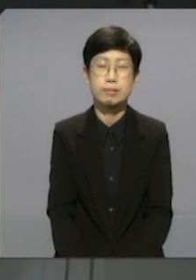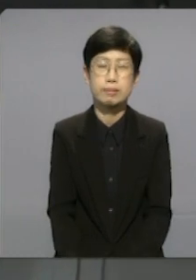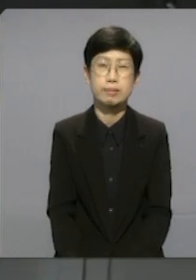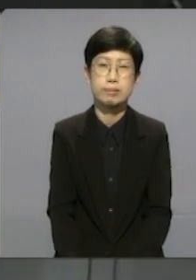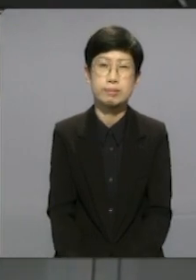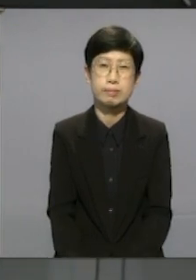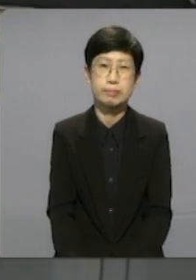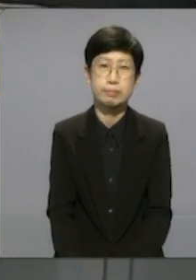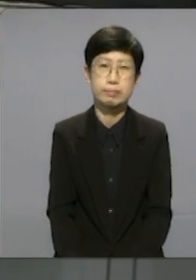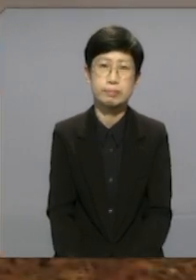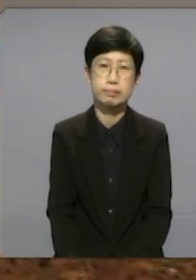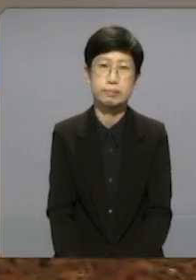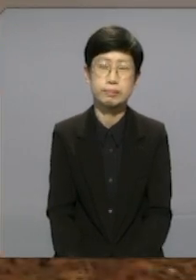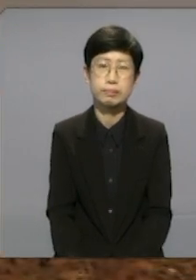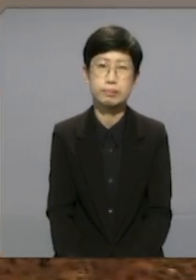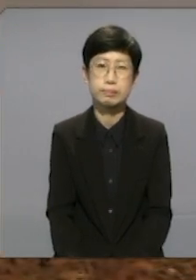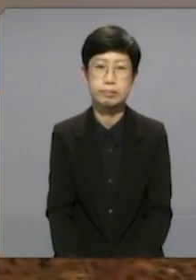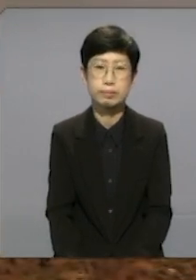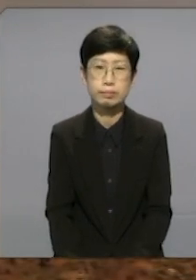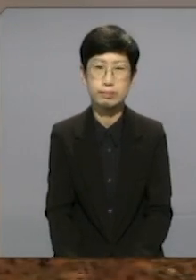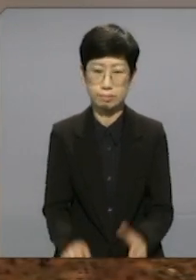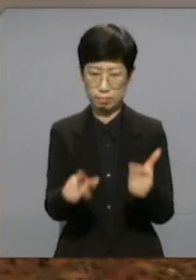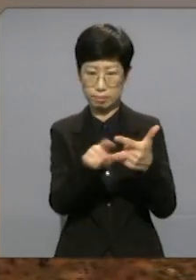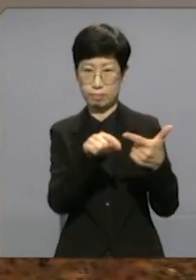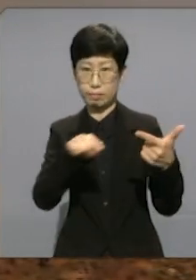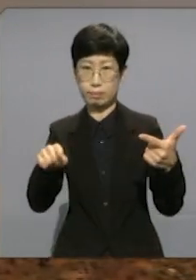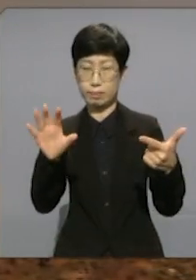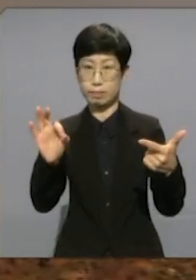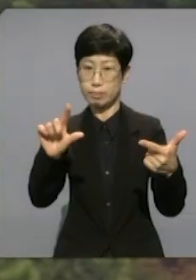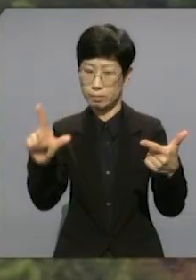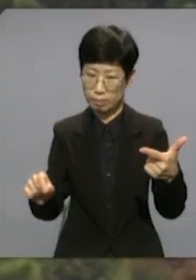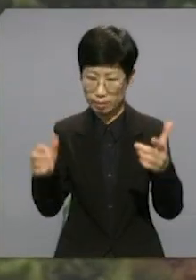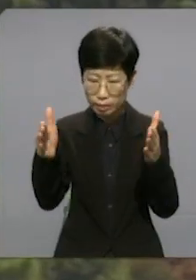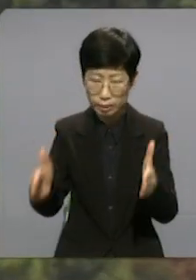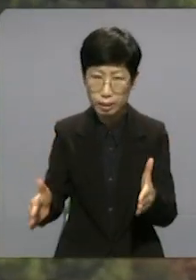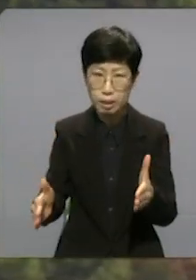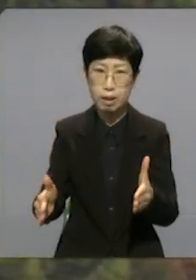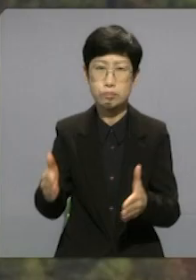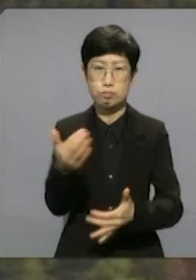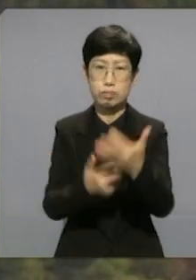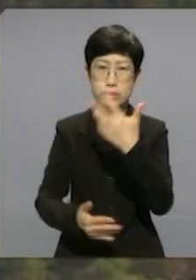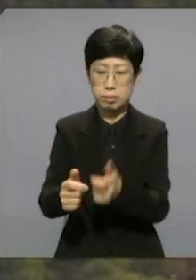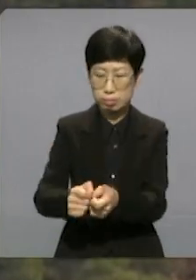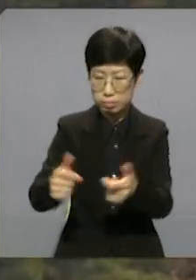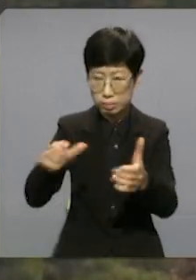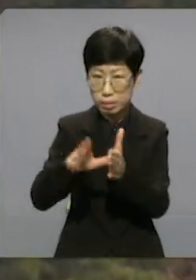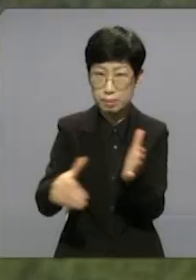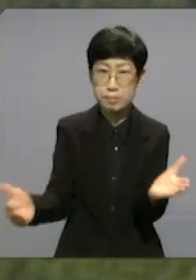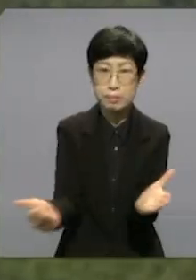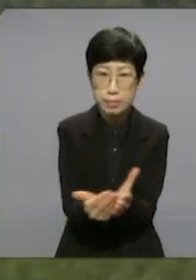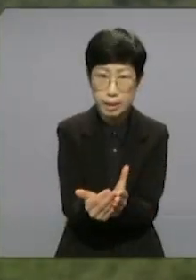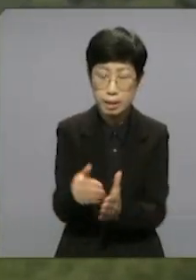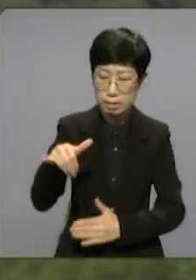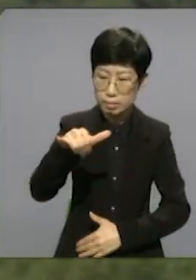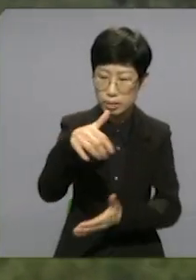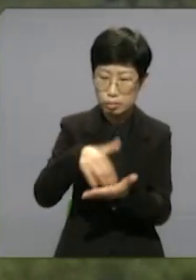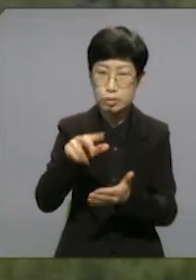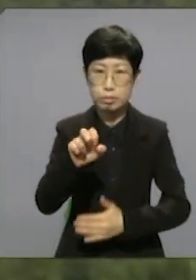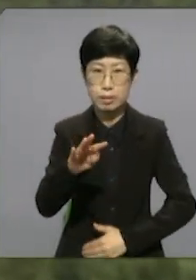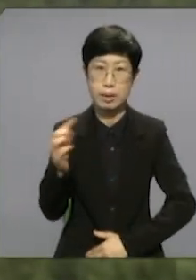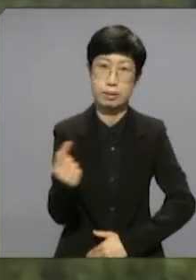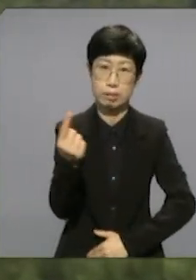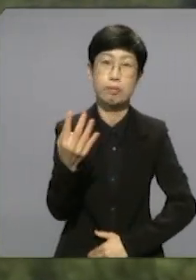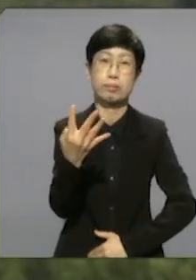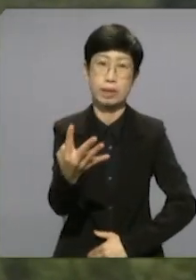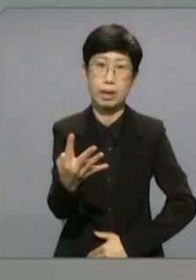to respond very quickly. 6월에서 10월 사이 다가오는 산불 증가 시기에 맞춰 비행기 24대와 헬리콥터